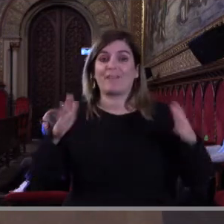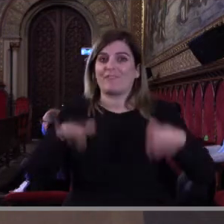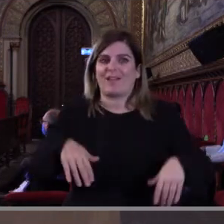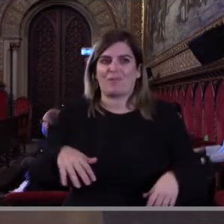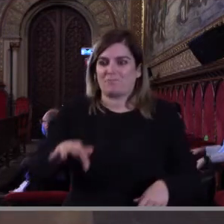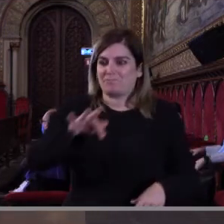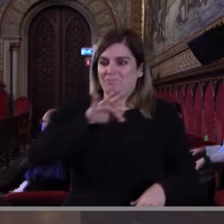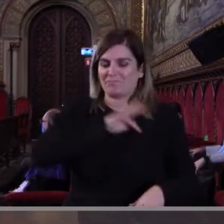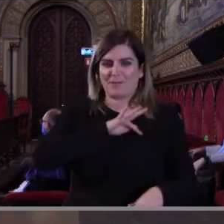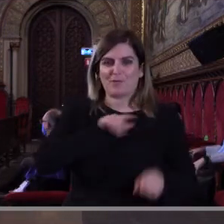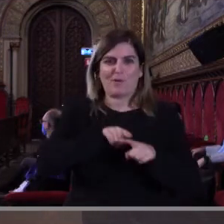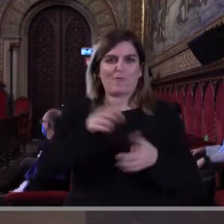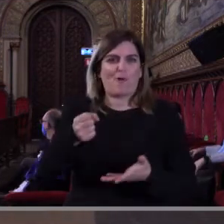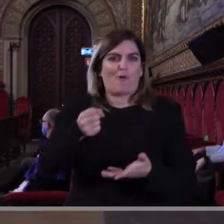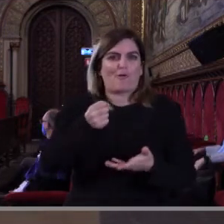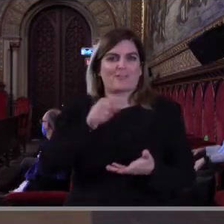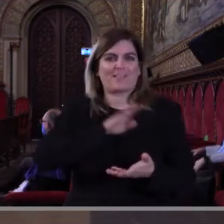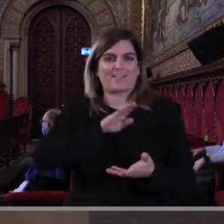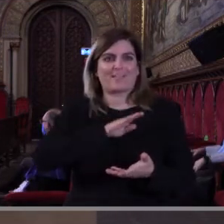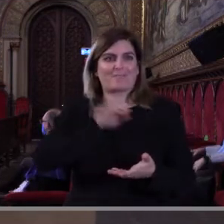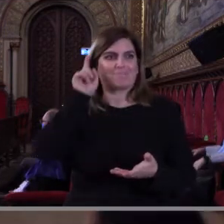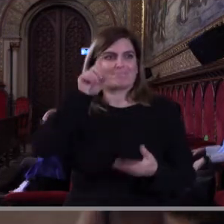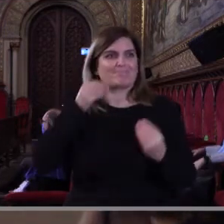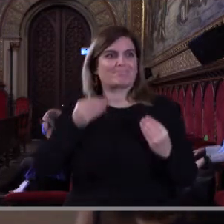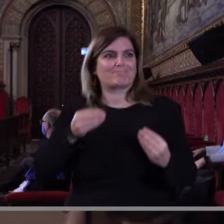donin, diguem-ne, l'Òscar de la distinció docent